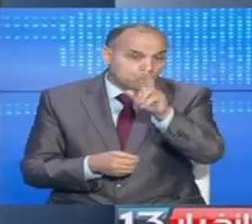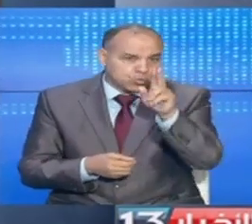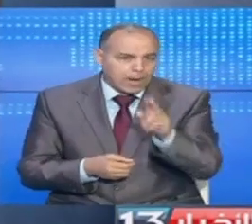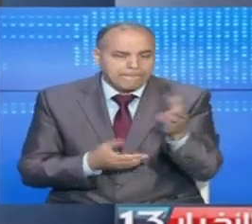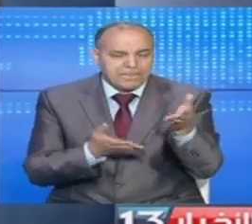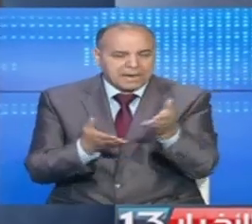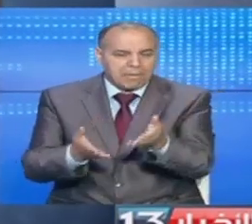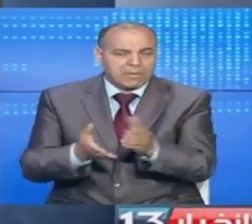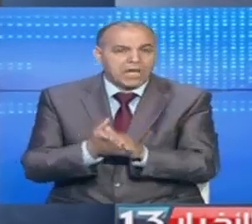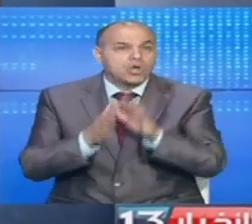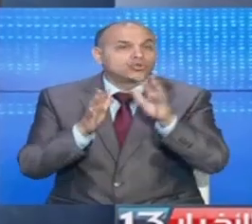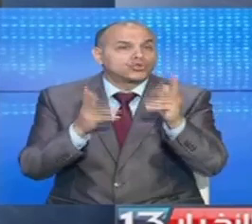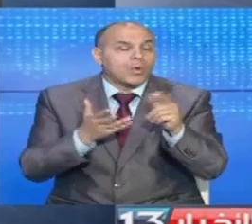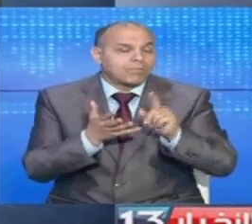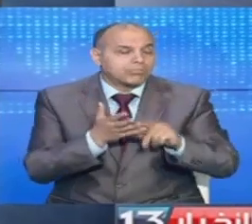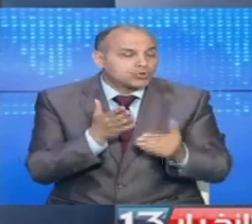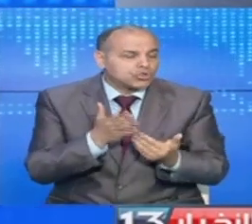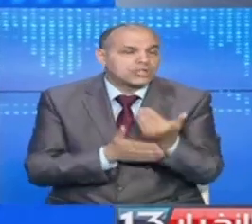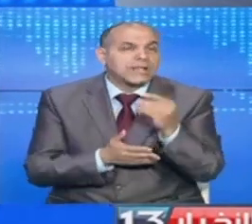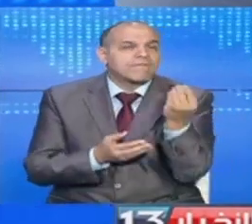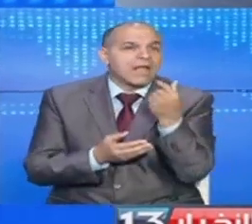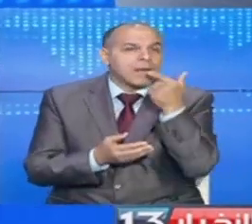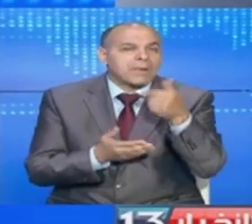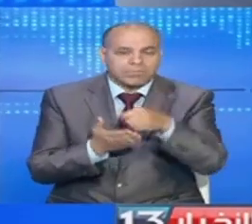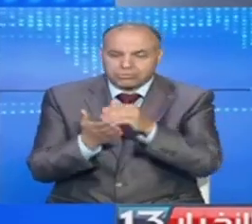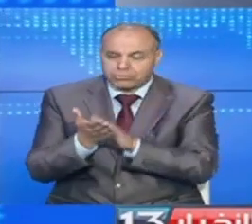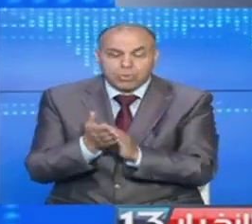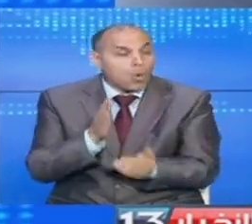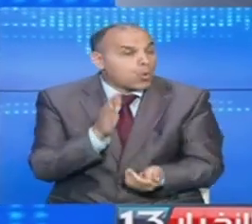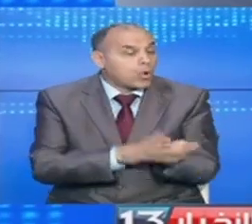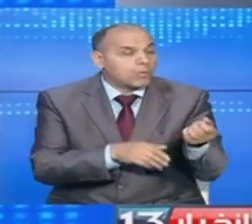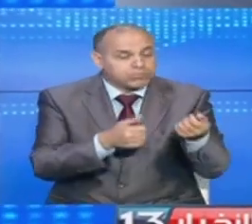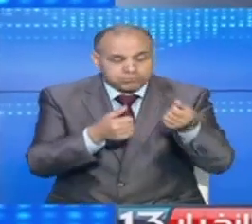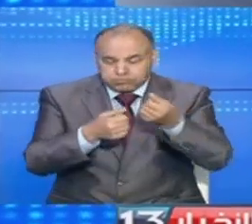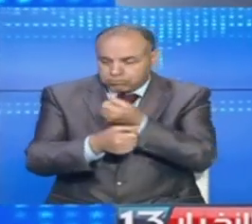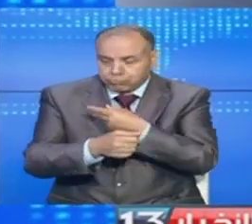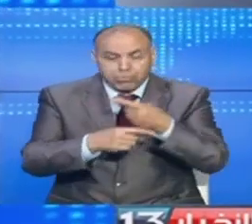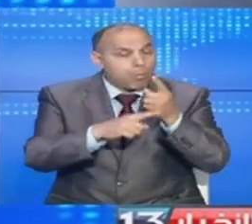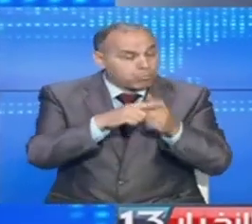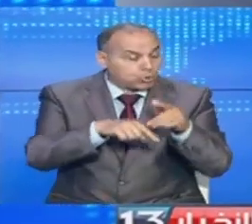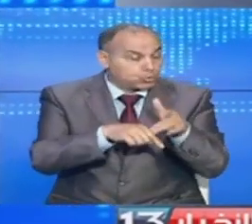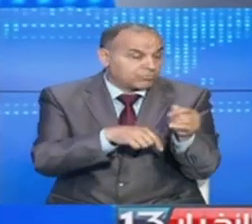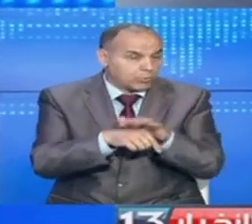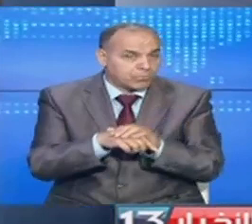مرحبا بك ان وماذا عن اخر التطورات خصوصا بعد تسجيل دفعه اولى من التحاليل سلبيه